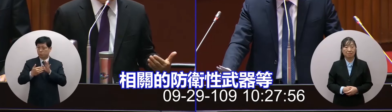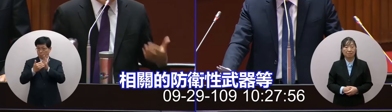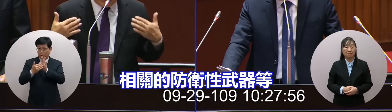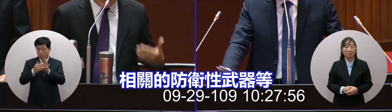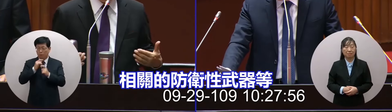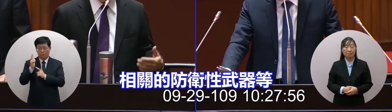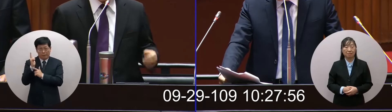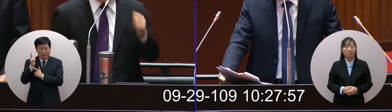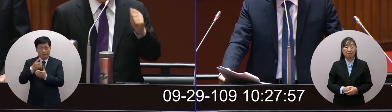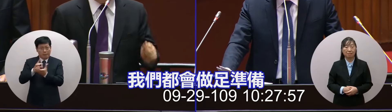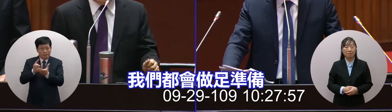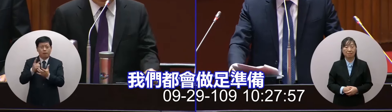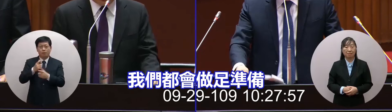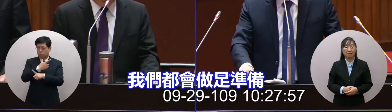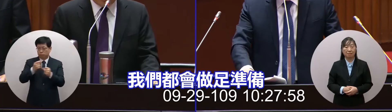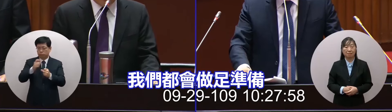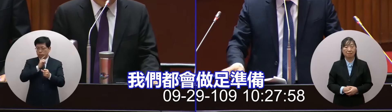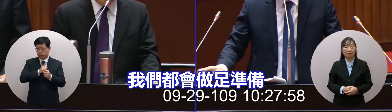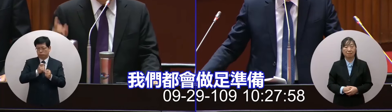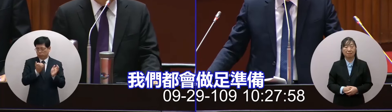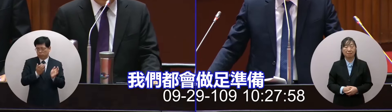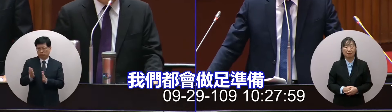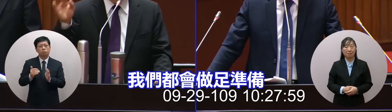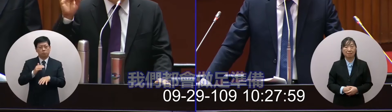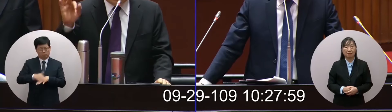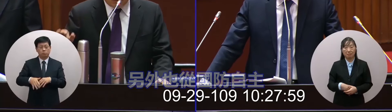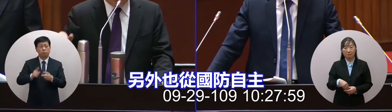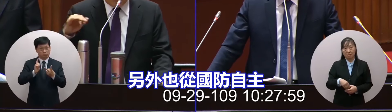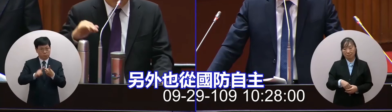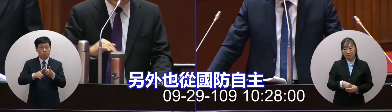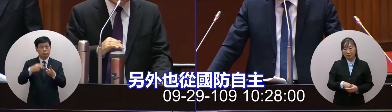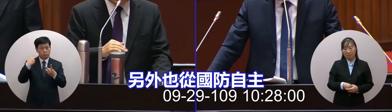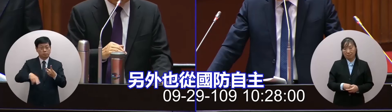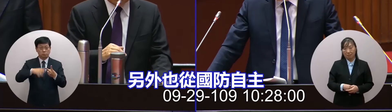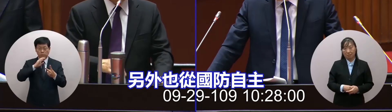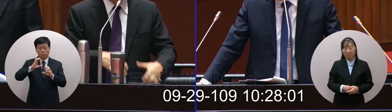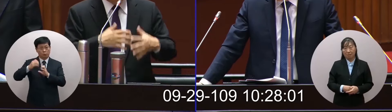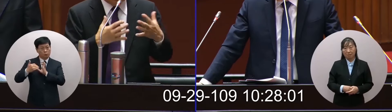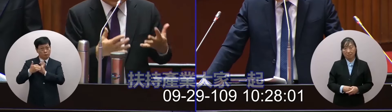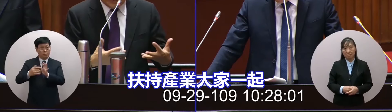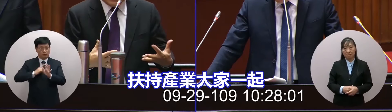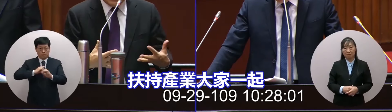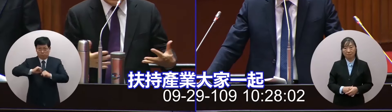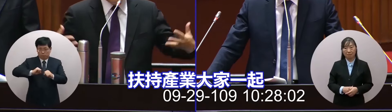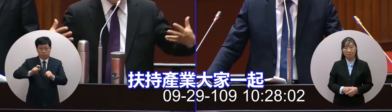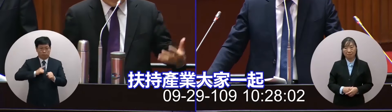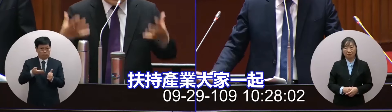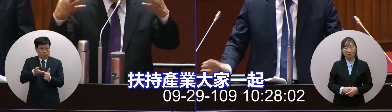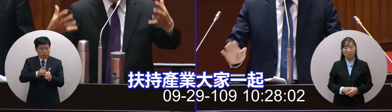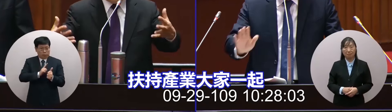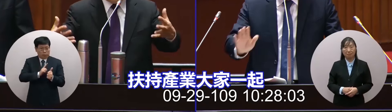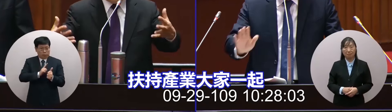卫性武器等我们都会做足准备。 好， 另外也从国防自主扶持产业，大家一起来保卫